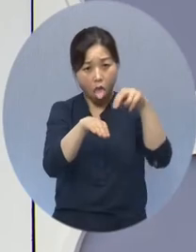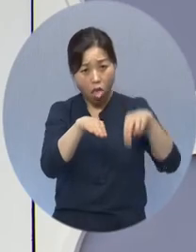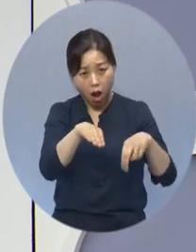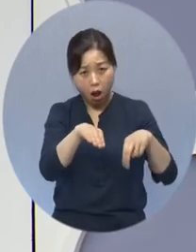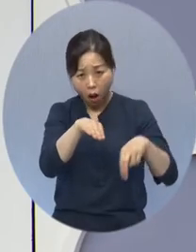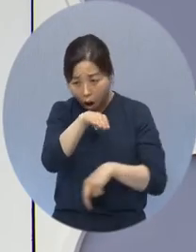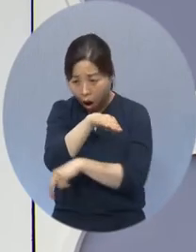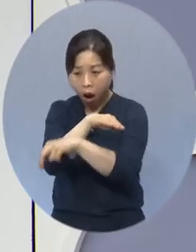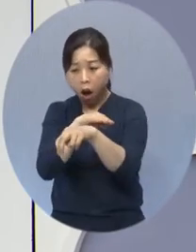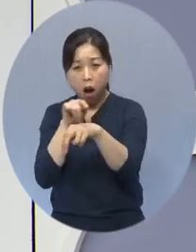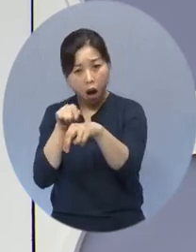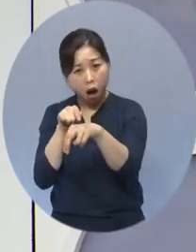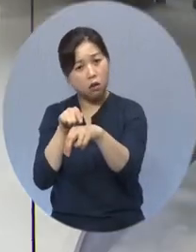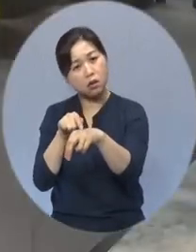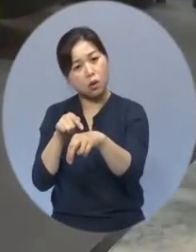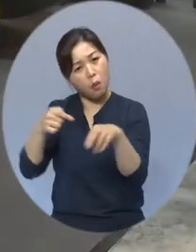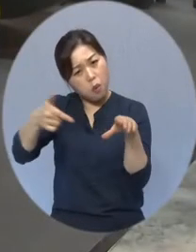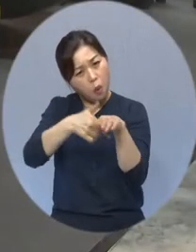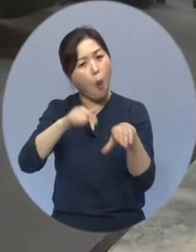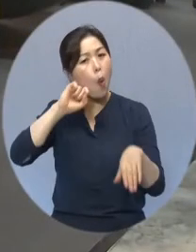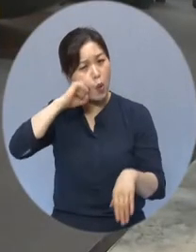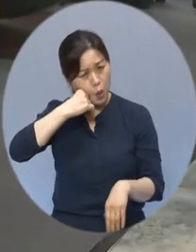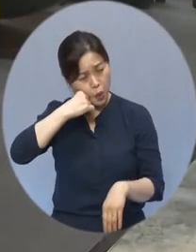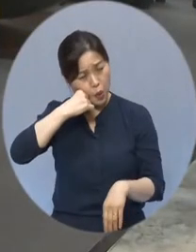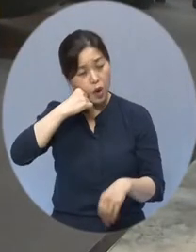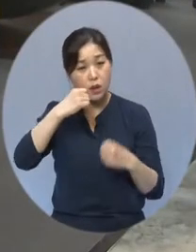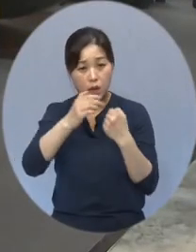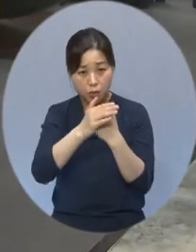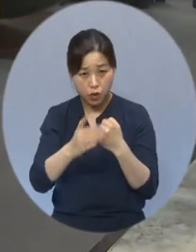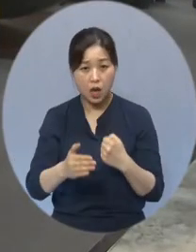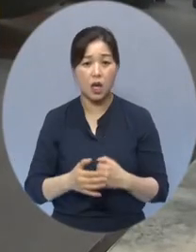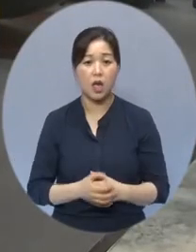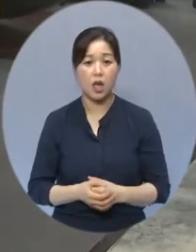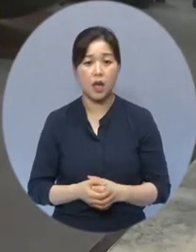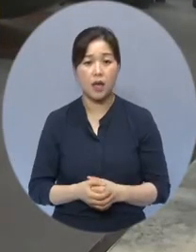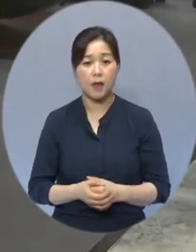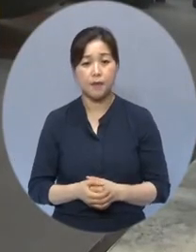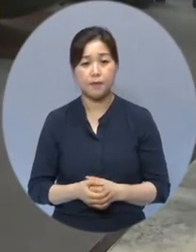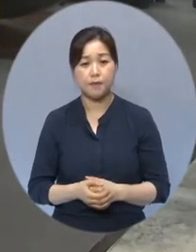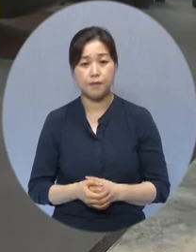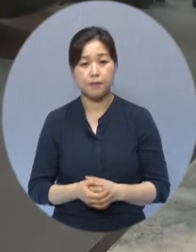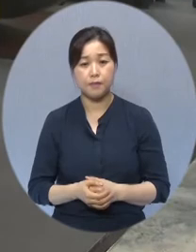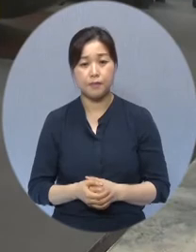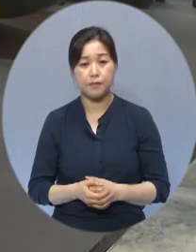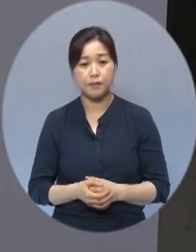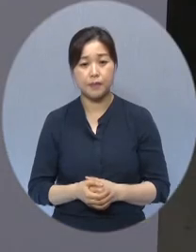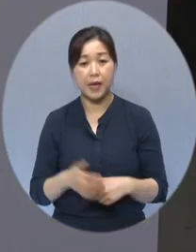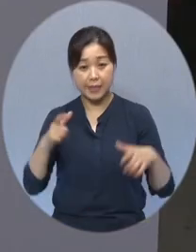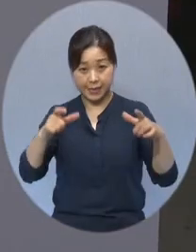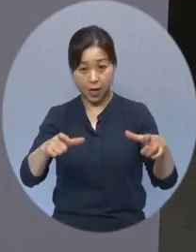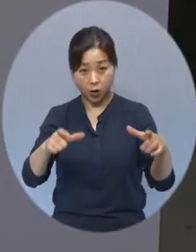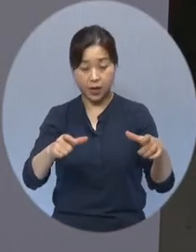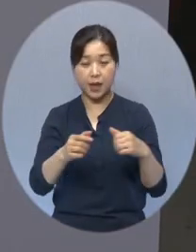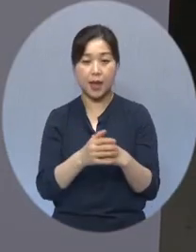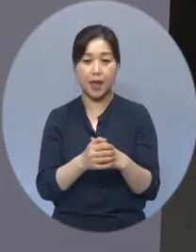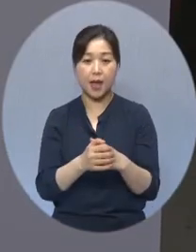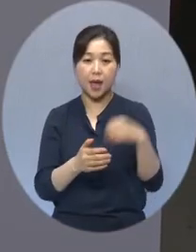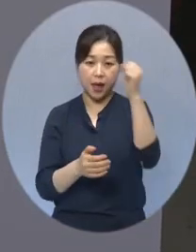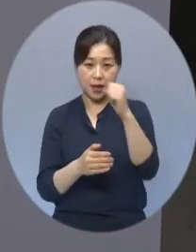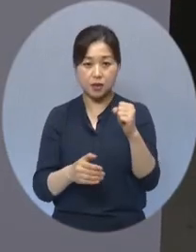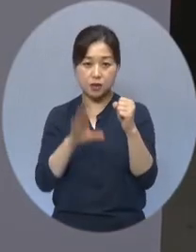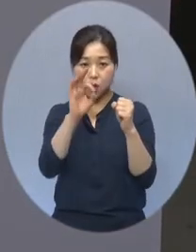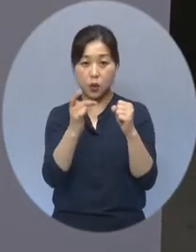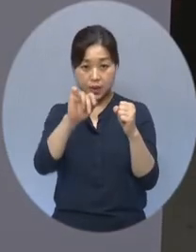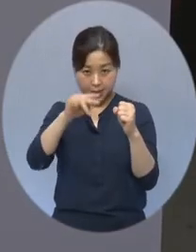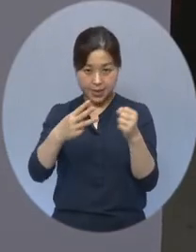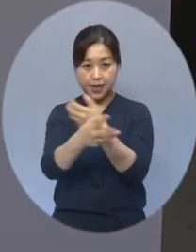네. 그래서 거기에 마치 그 우리 지역에 있는 정유사인 SO1과 협약을